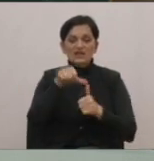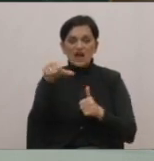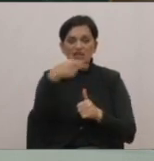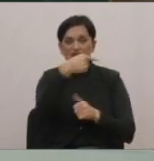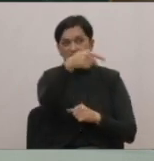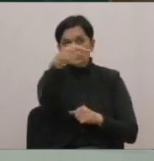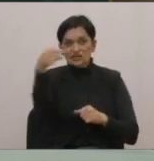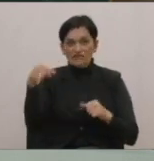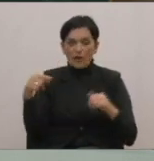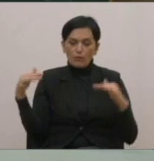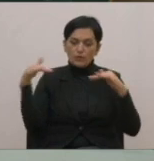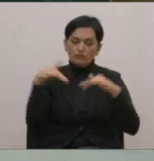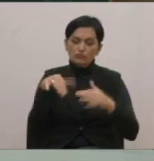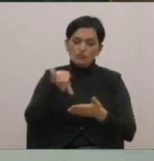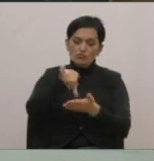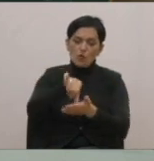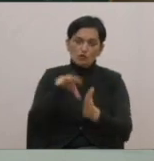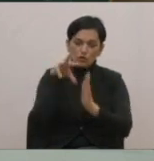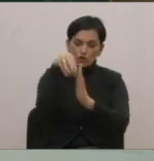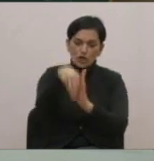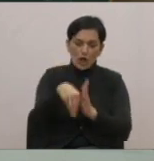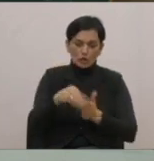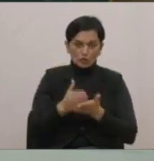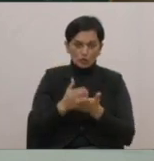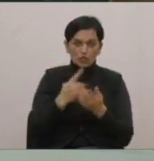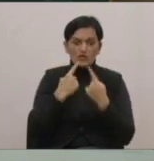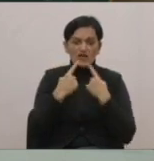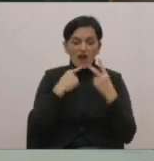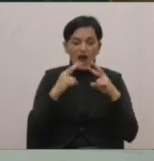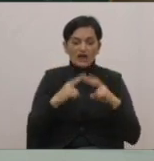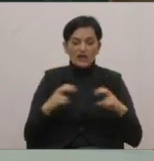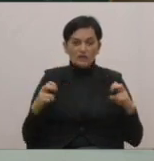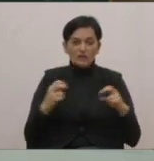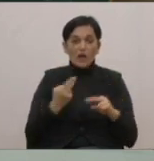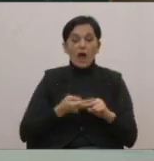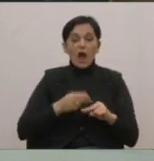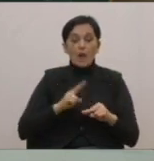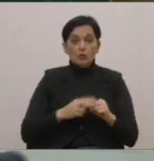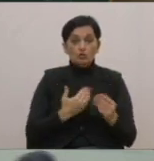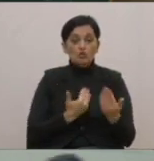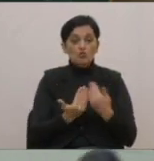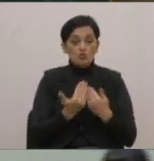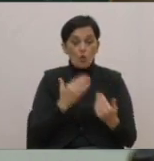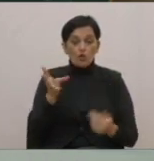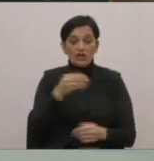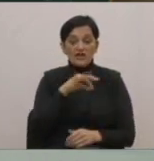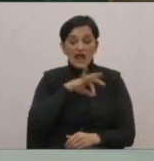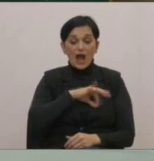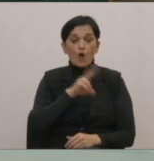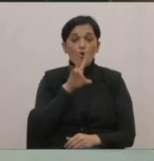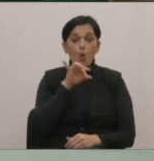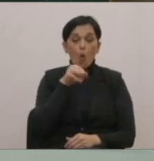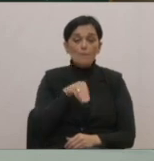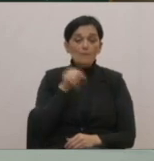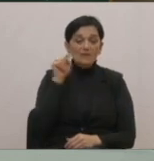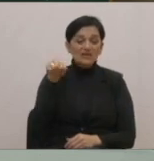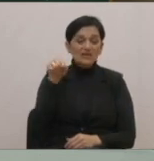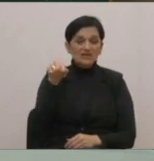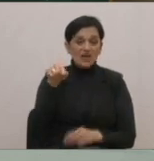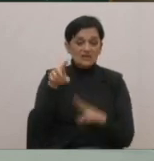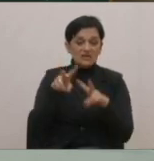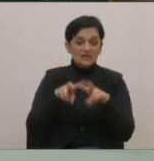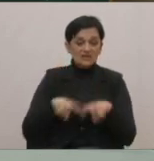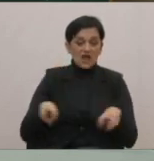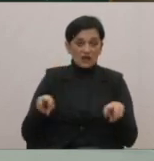სხვებსაც შეუძლიათ მონაწილეობა და ჩართული არიან ხოლმე განხილვებში. ამიტომაც მოგიწოდებთ ყველას გამოიცანოთ კომიტეტის